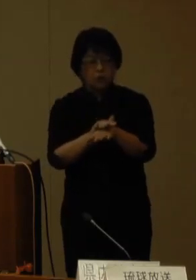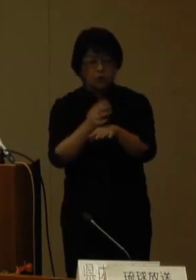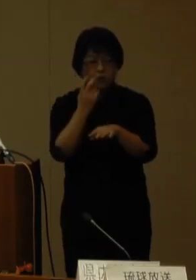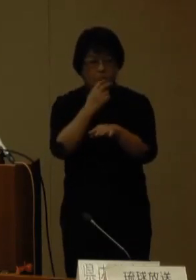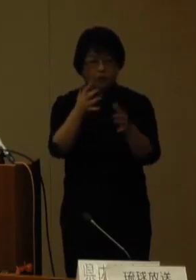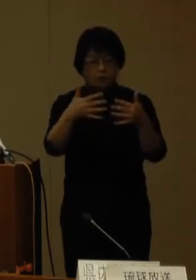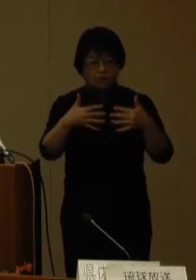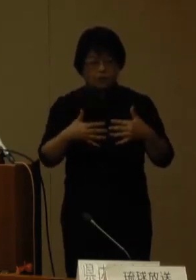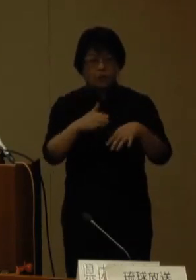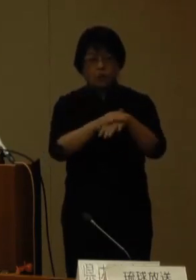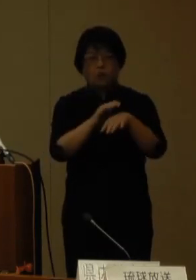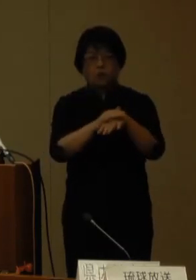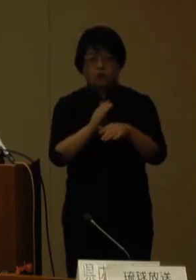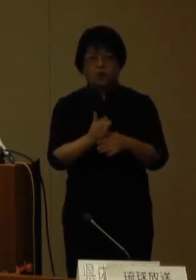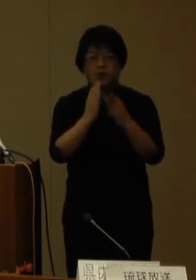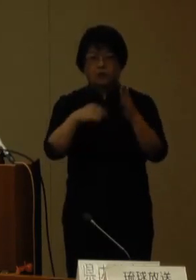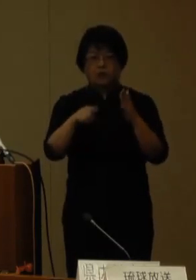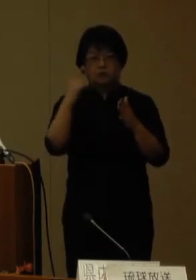思います。